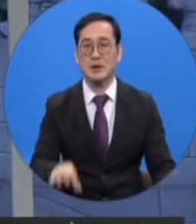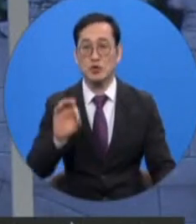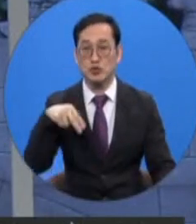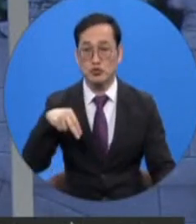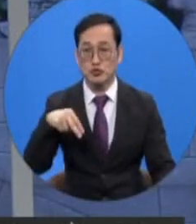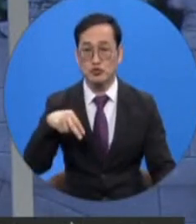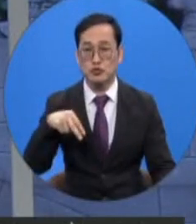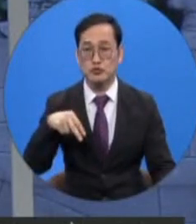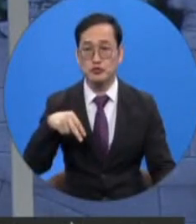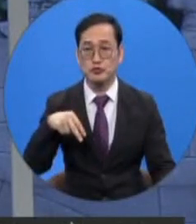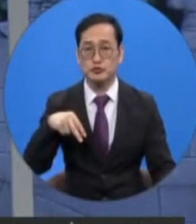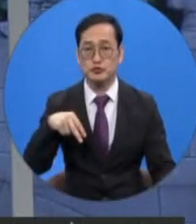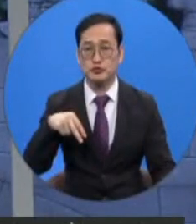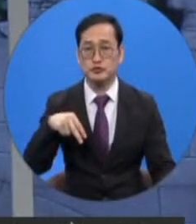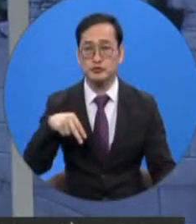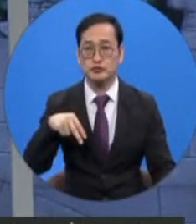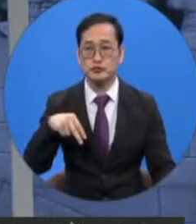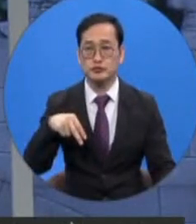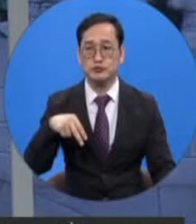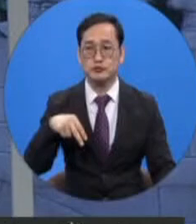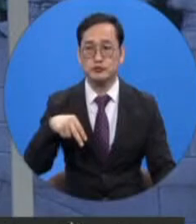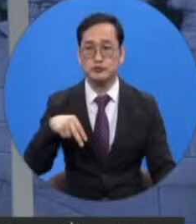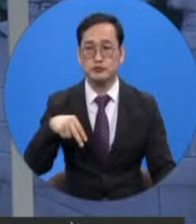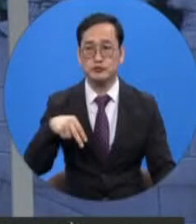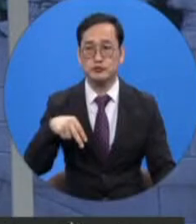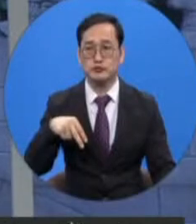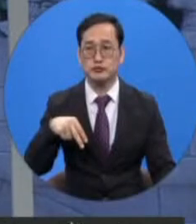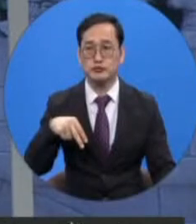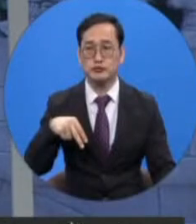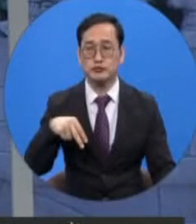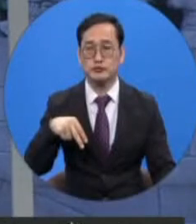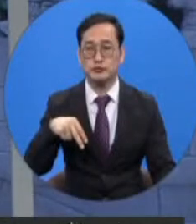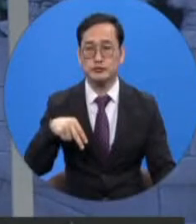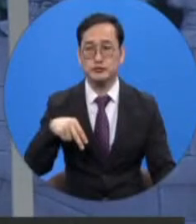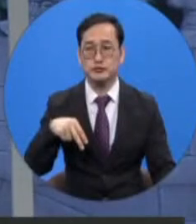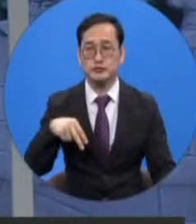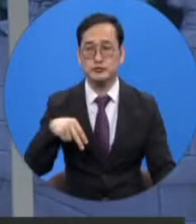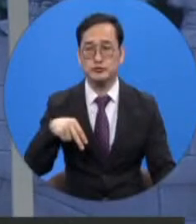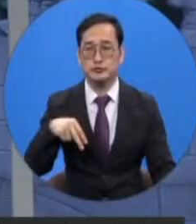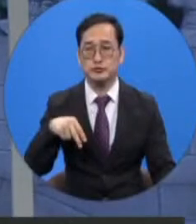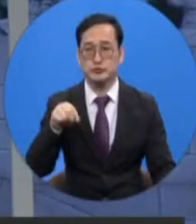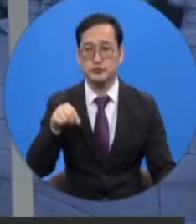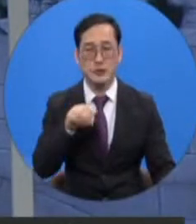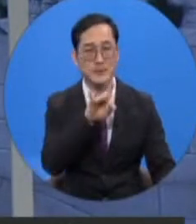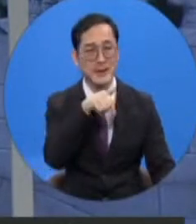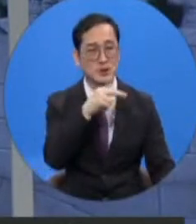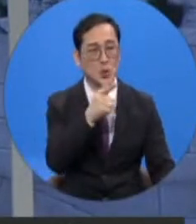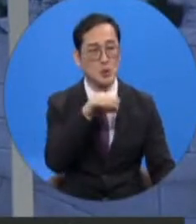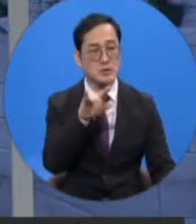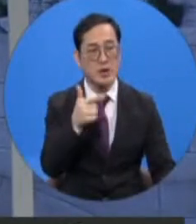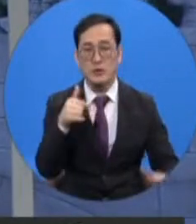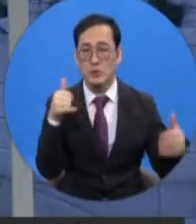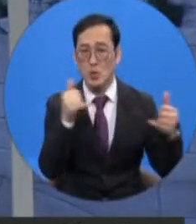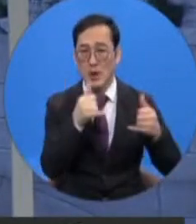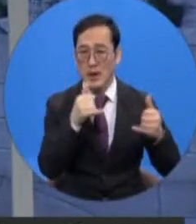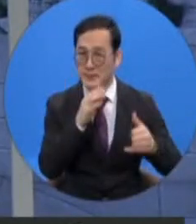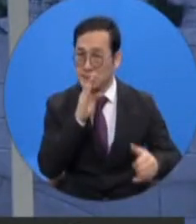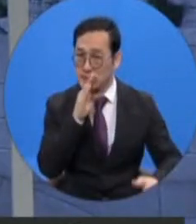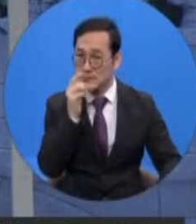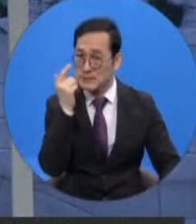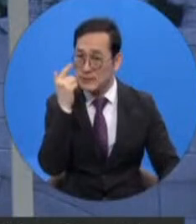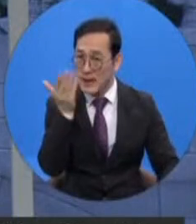검찰의 압수수색 직전에 정말로 이재명 후보의 또 다른 측근 백종선 씨와 통화한 게 맞는지 또 체크를 해봐야